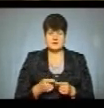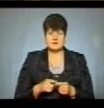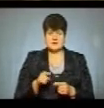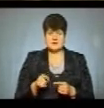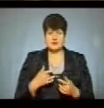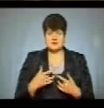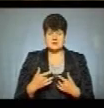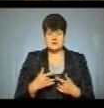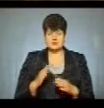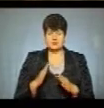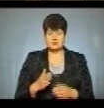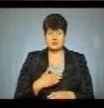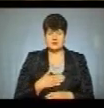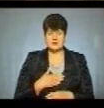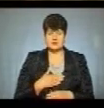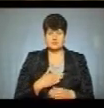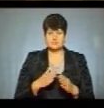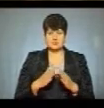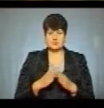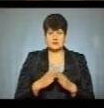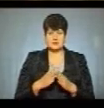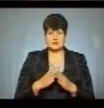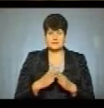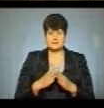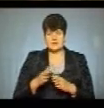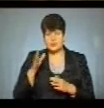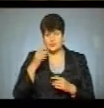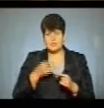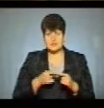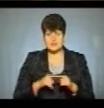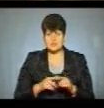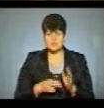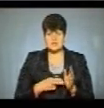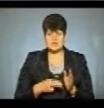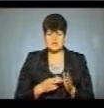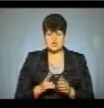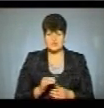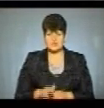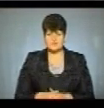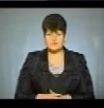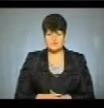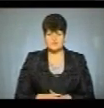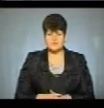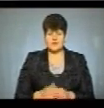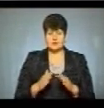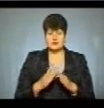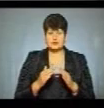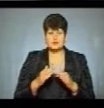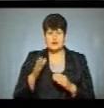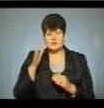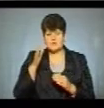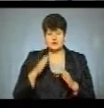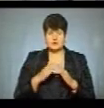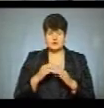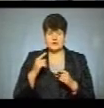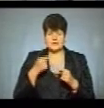цей концерт буде в нашому будинку науки і техніки залізничники. Будинок науки і техніки, у якому